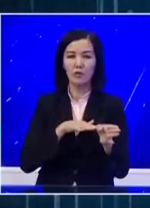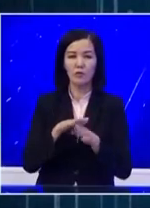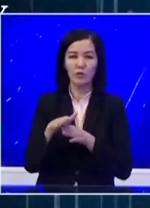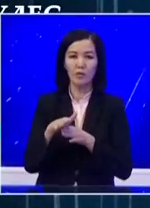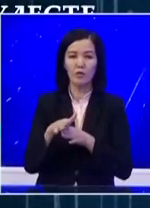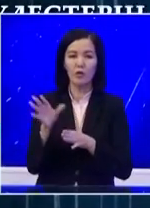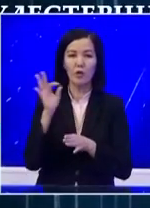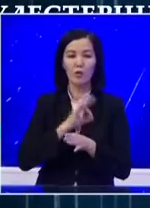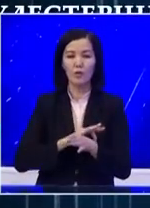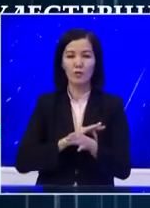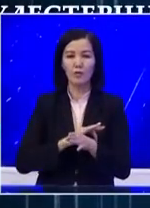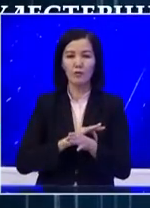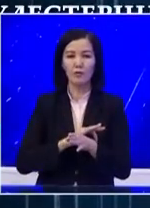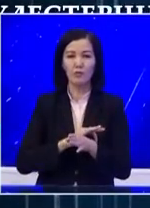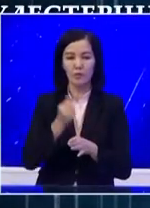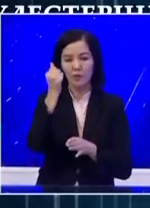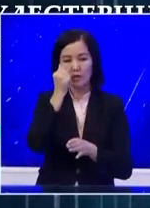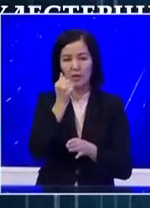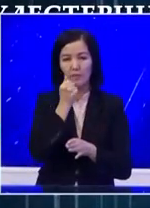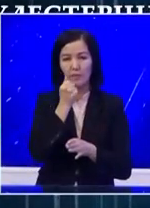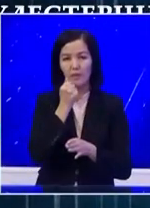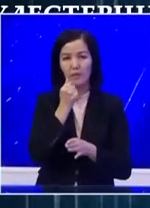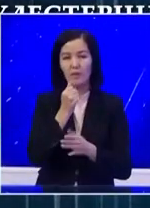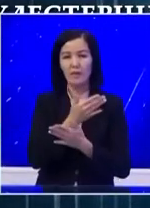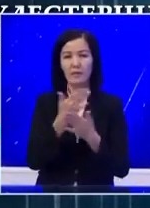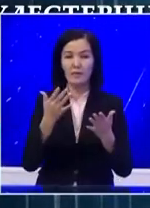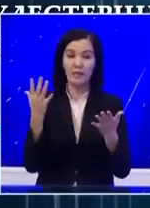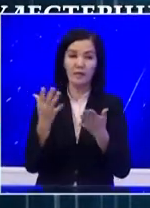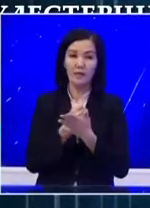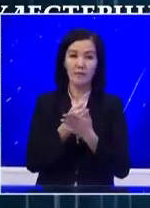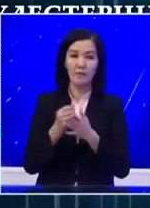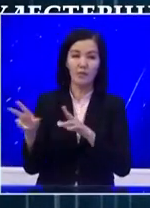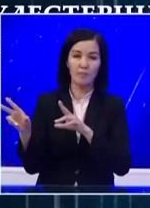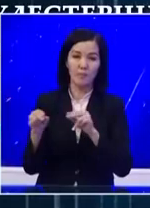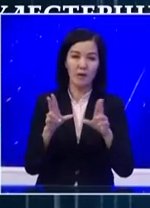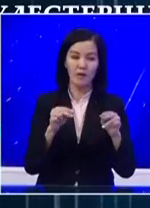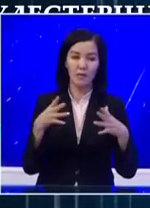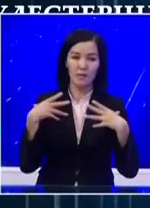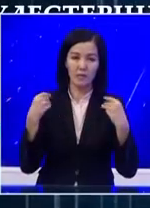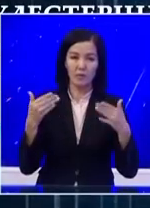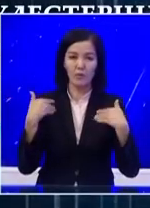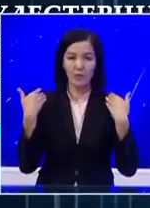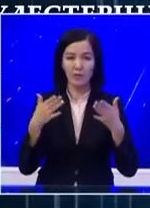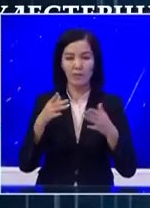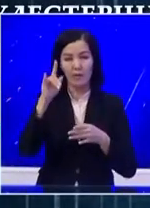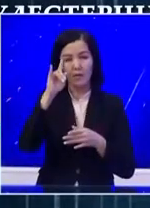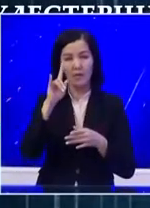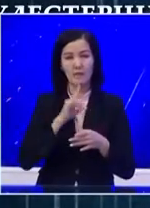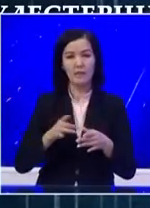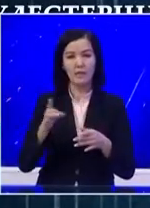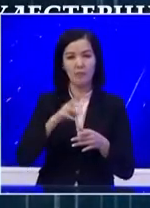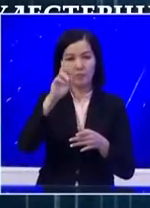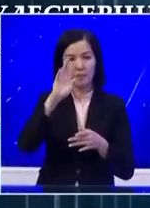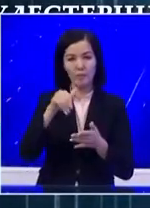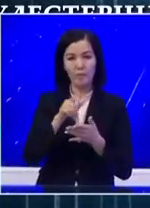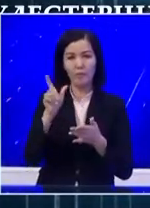асыруға қосқан үлестеріңіз үшін алғыс білдіремін. Сіздерге табыс және бақ береке тілеймін. Қазақстан Республикасының президенті